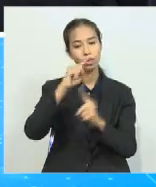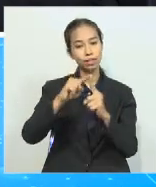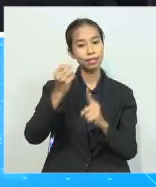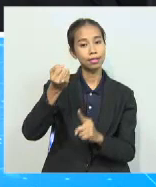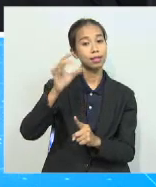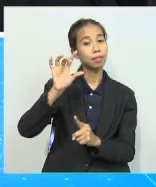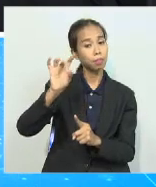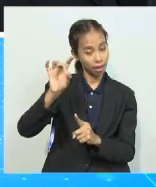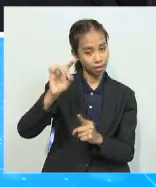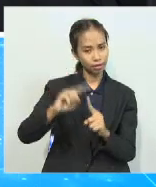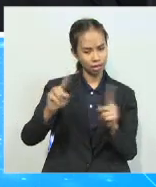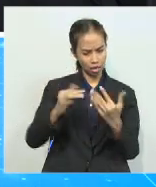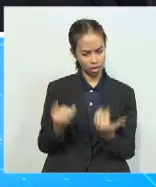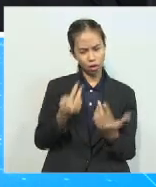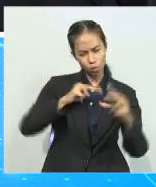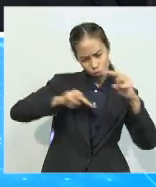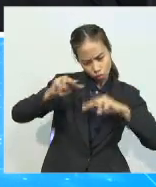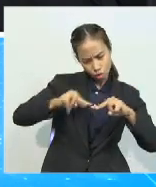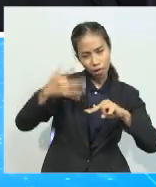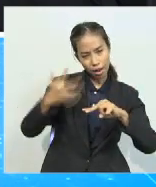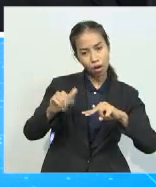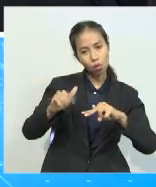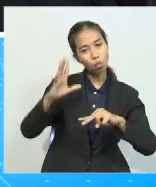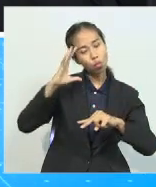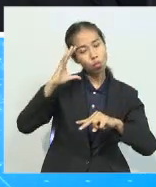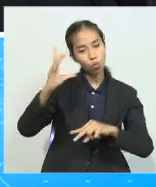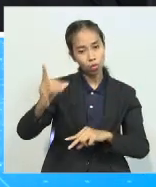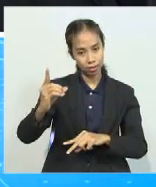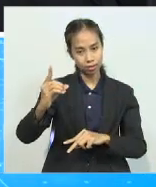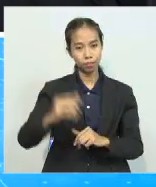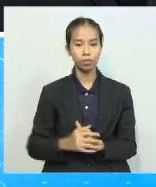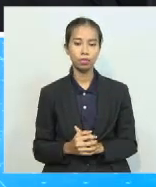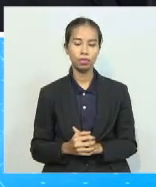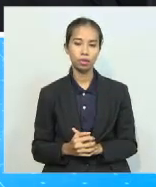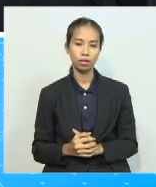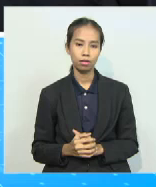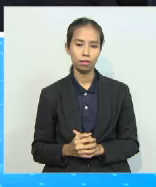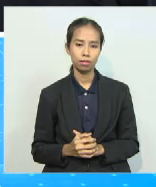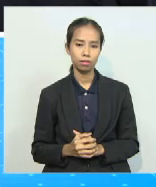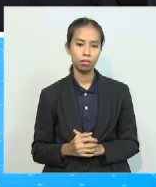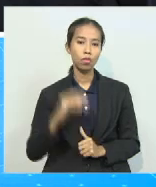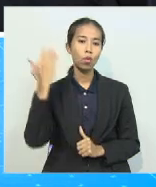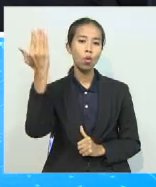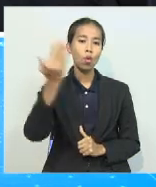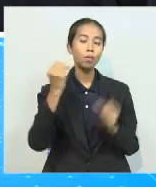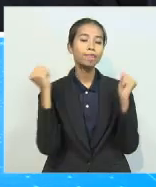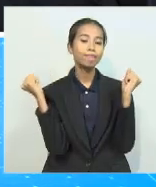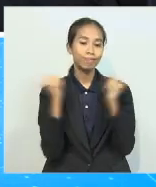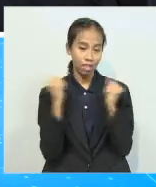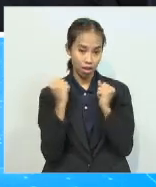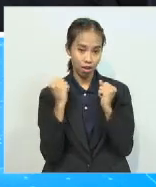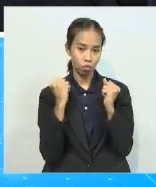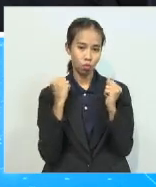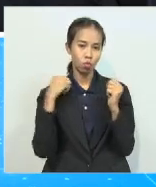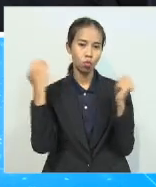นี่ยผมยังดูว่าในวันพรุ่งนี้เนี่ยมันลักษณะของอากาศเย็นหรือว่าลมหนาวเนี่ยมัน